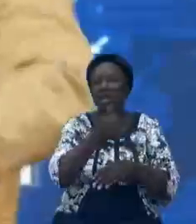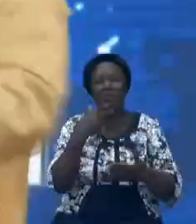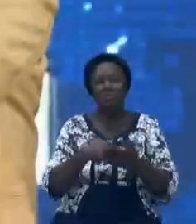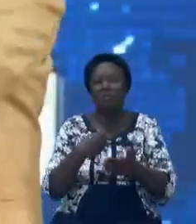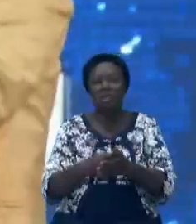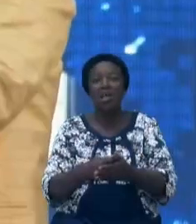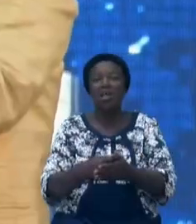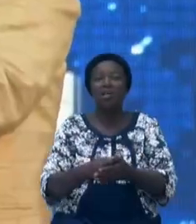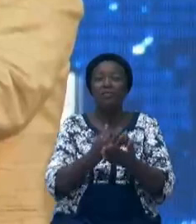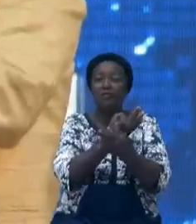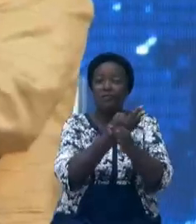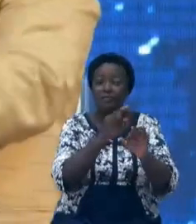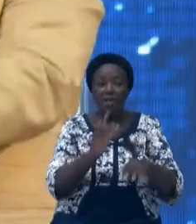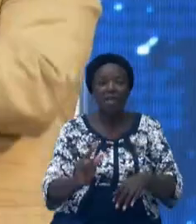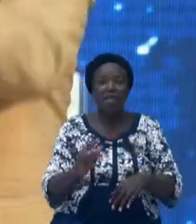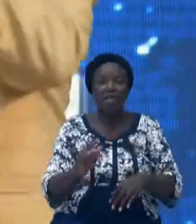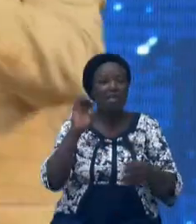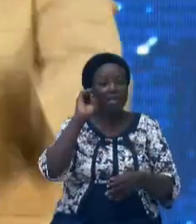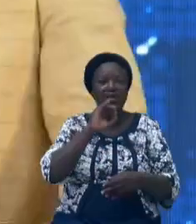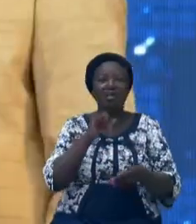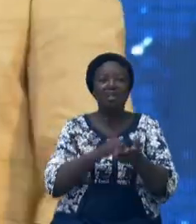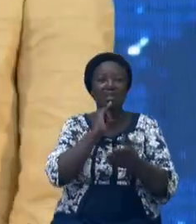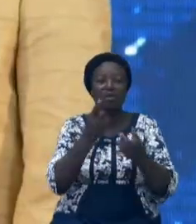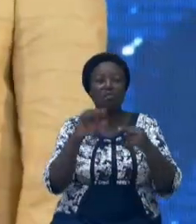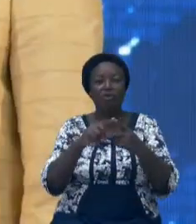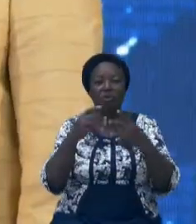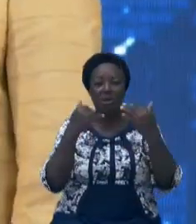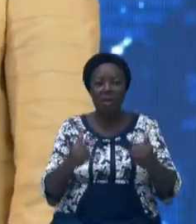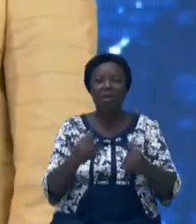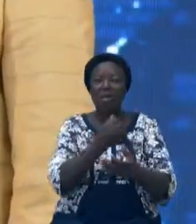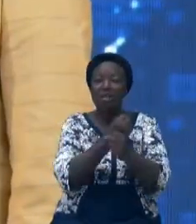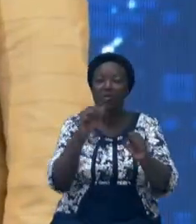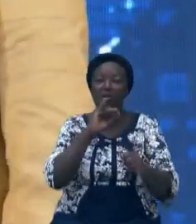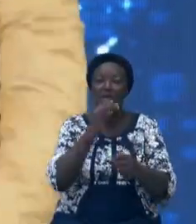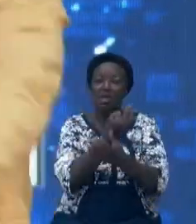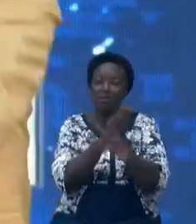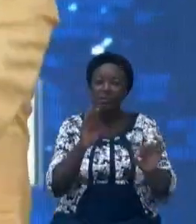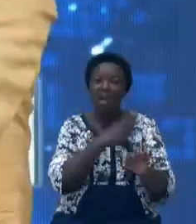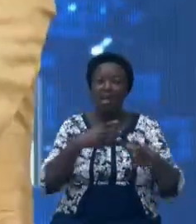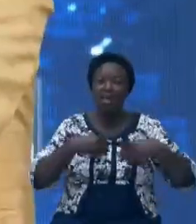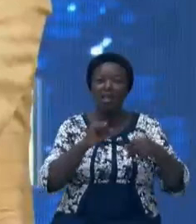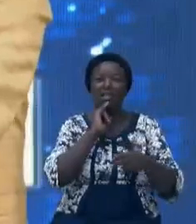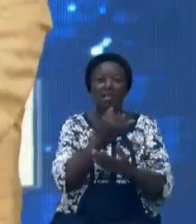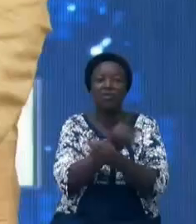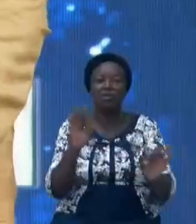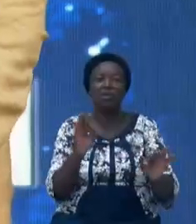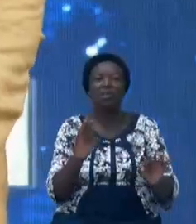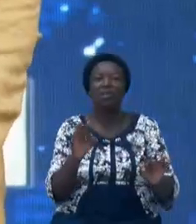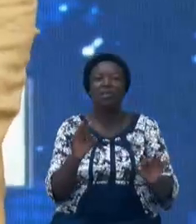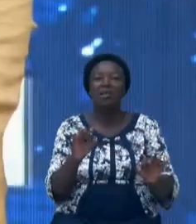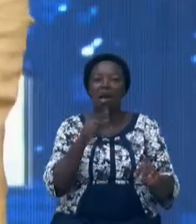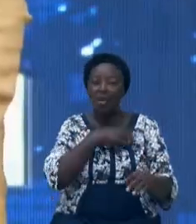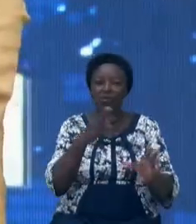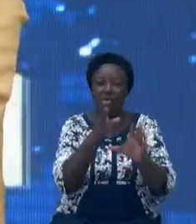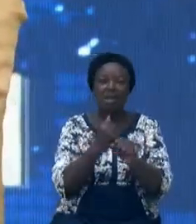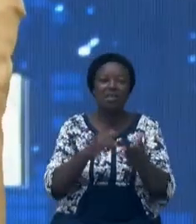de crier gratuitement n'aime rien à payer gratuitement ça vient pour toi maintenant le salut est gratuit